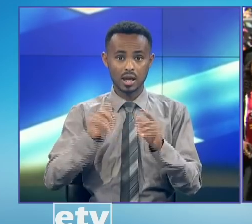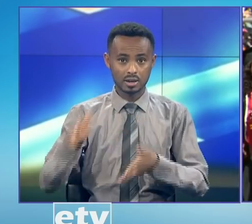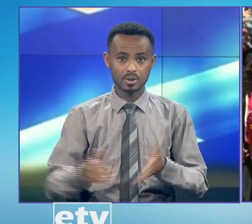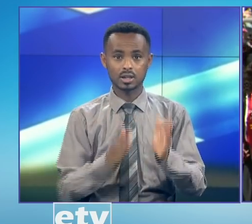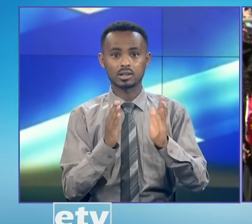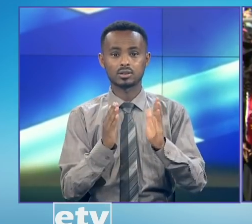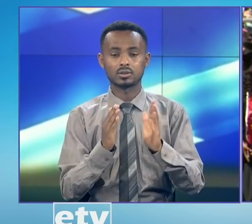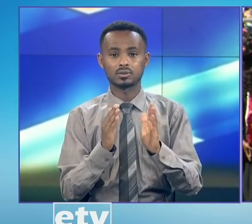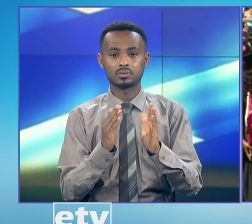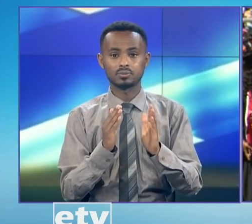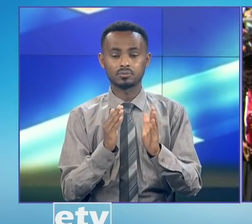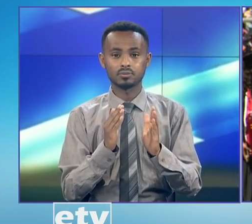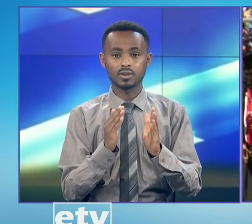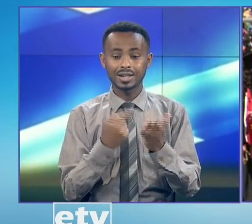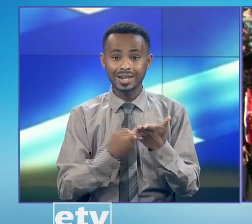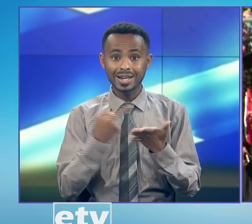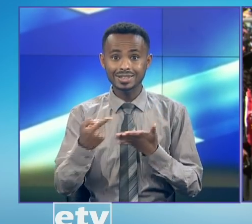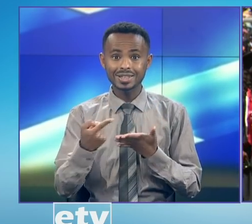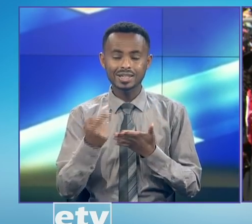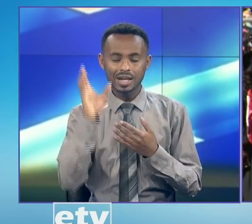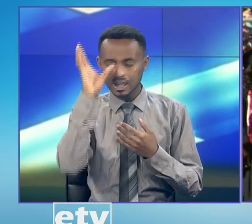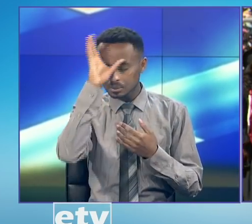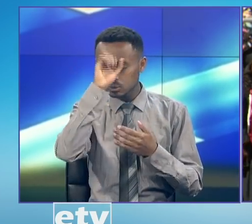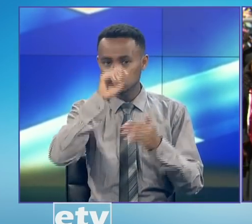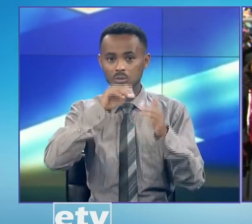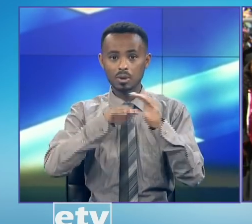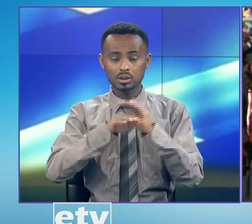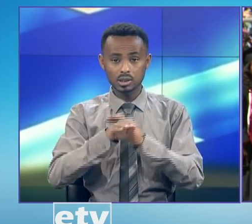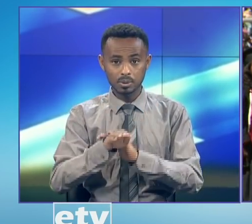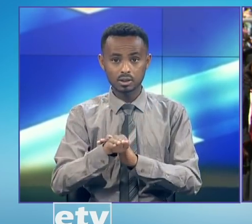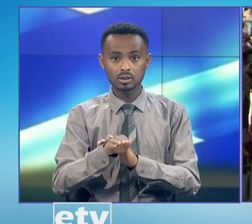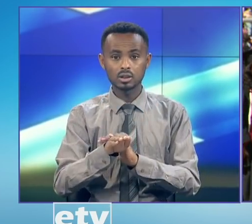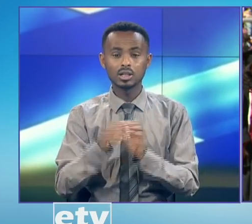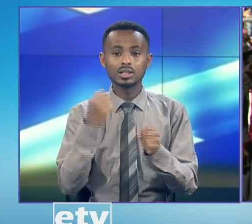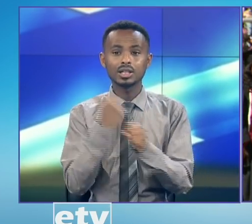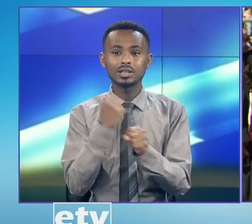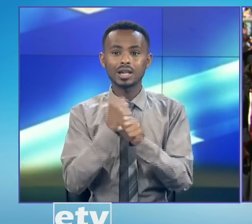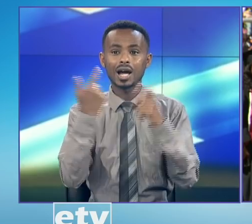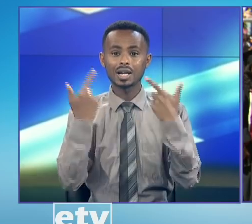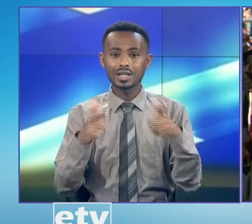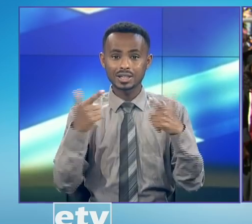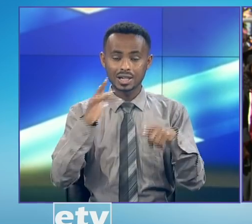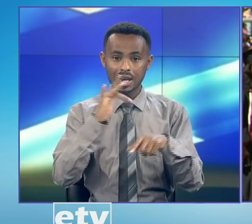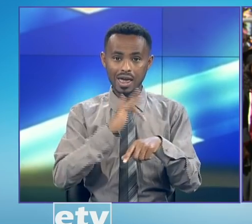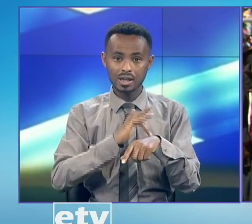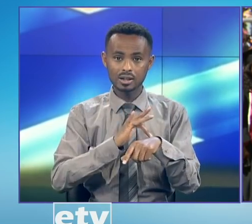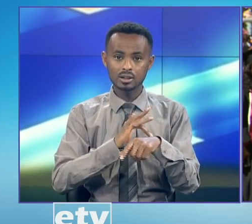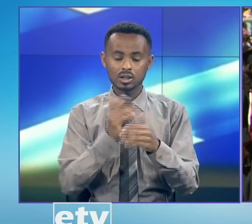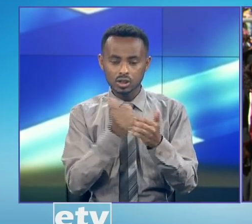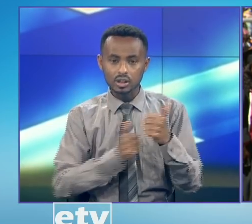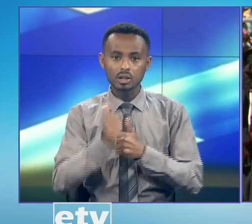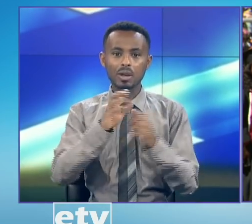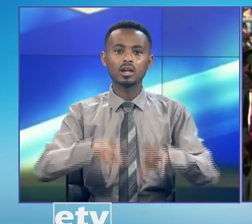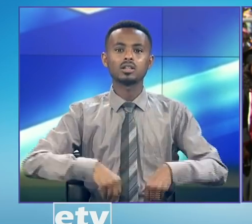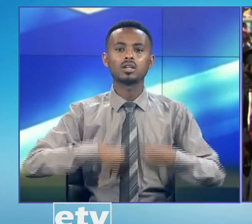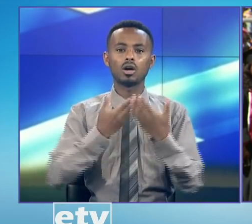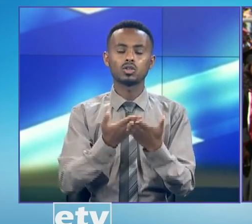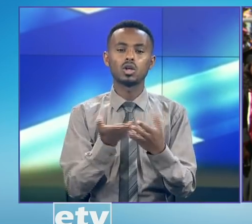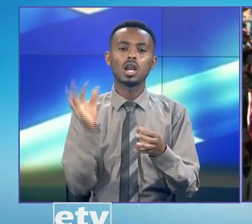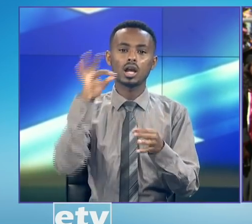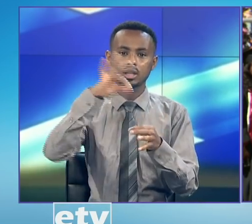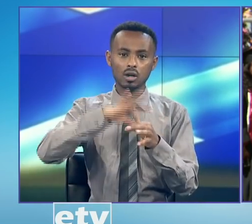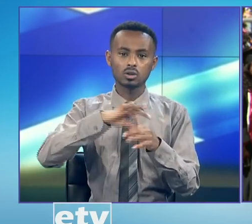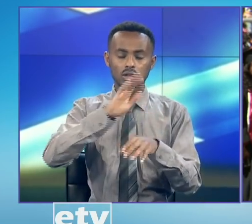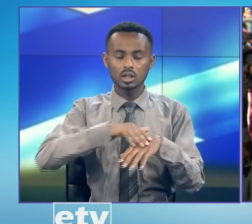መንገድ እነዚህን ከግምት ውስጥ በማስገባት የሥራ ዕድል ላይ ቀድሚያ እንዲሰጧቸው